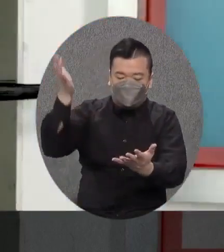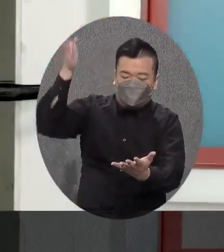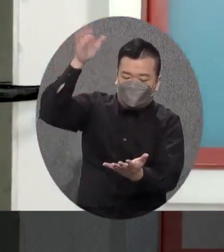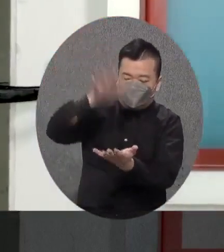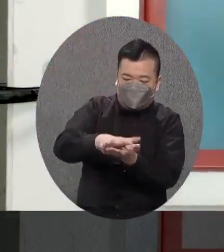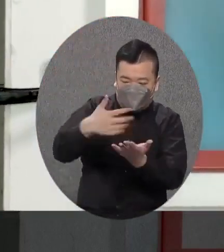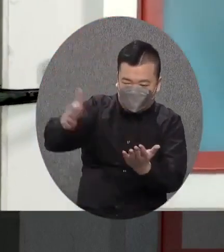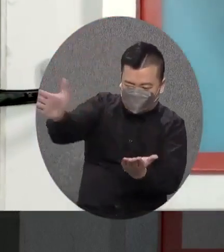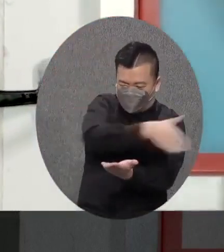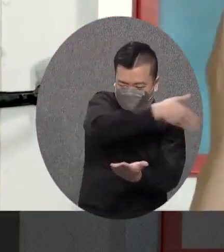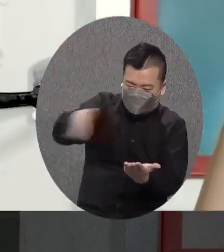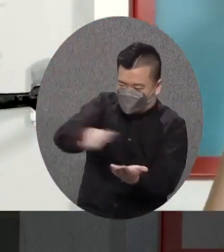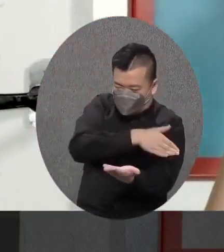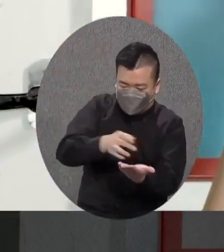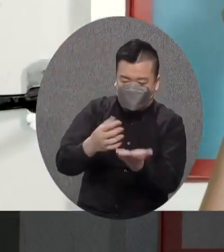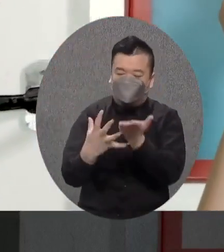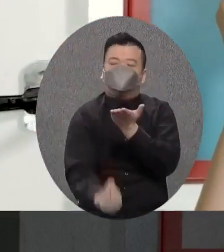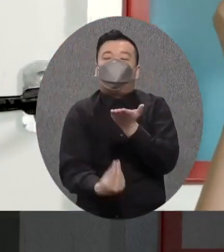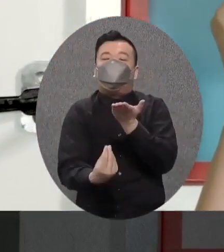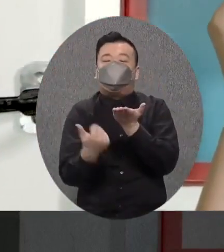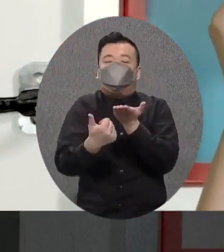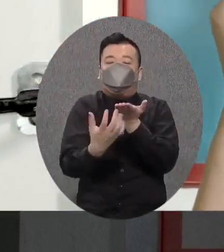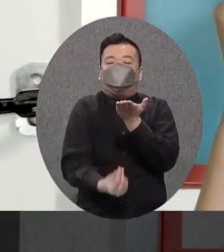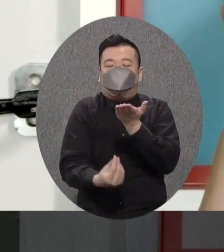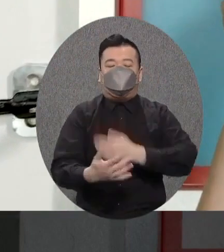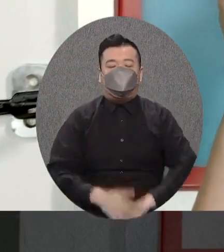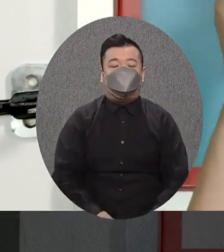張或者其他物料上邊嘅。